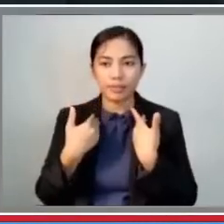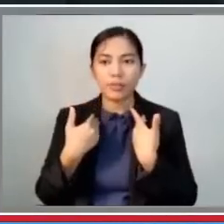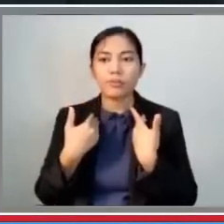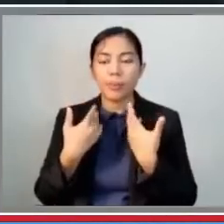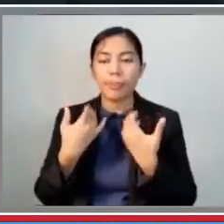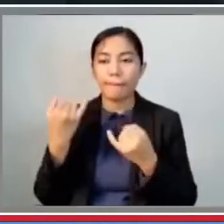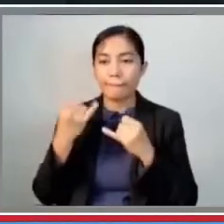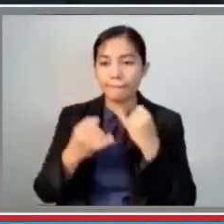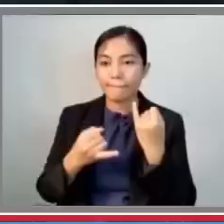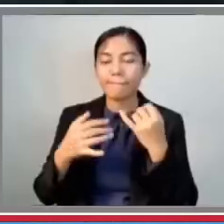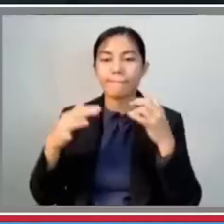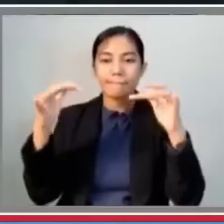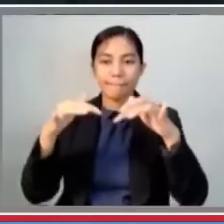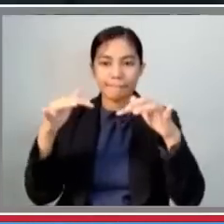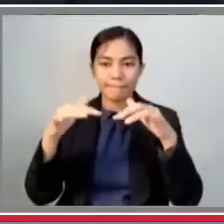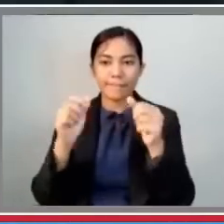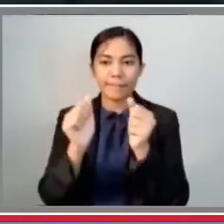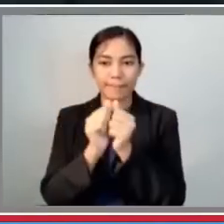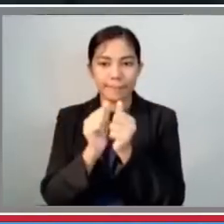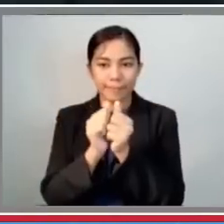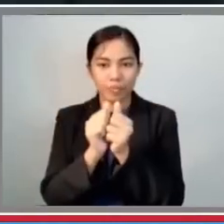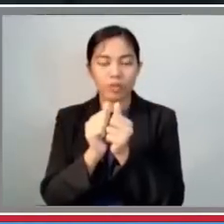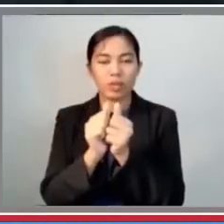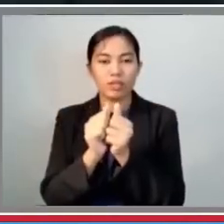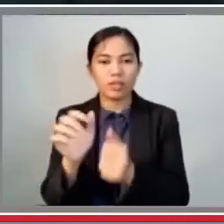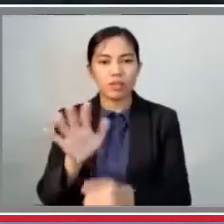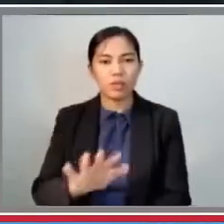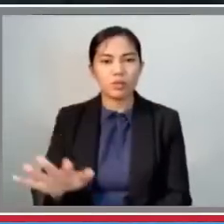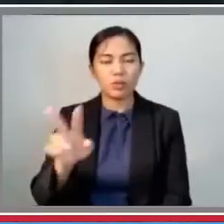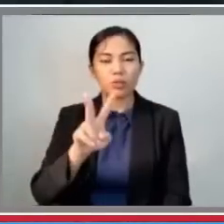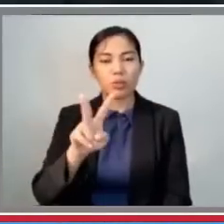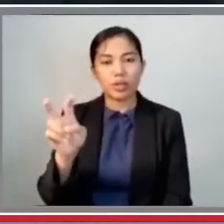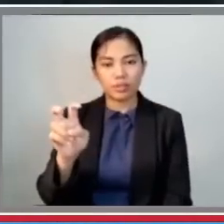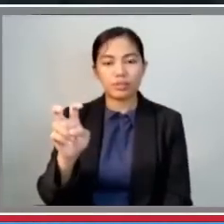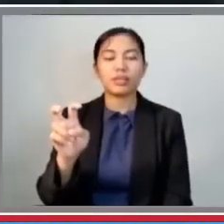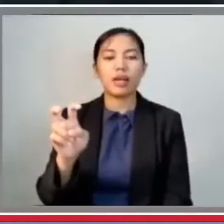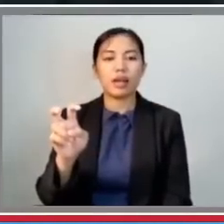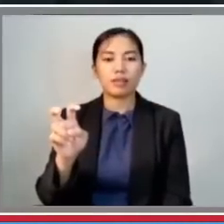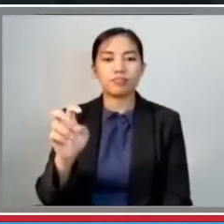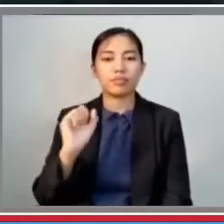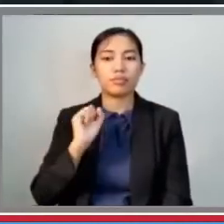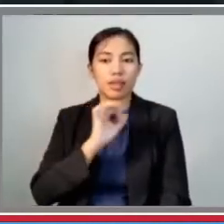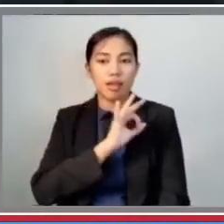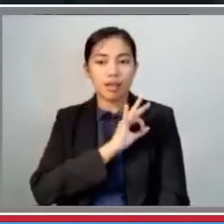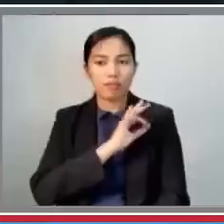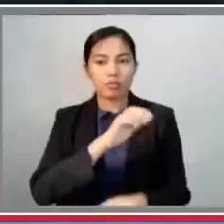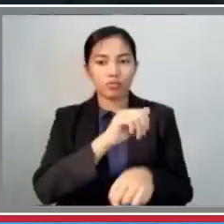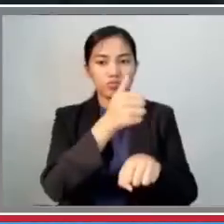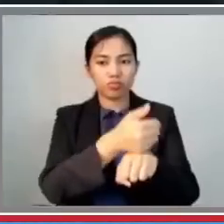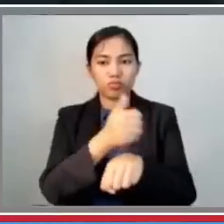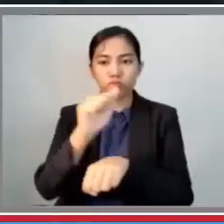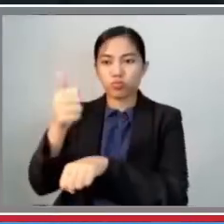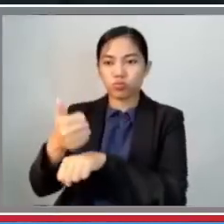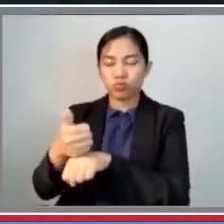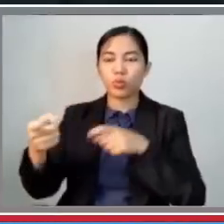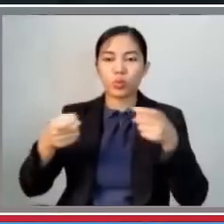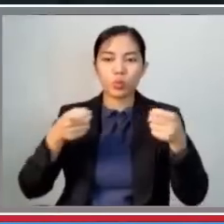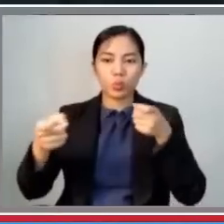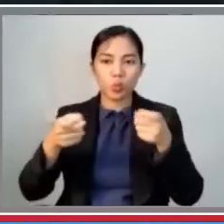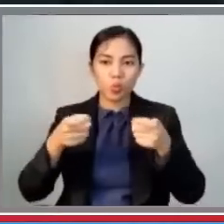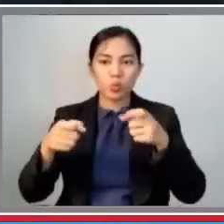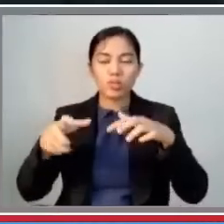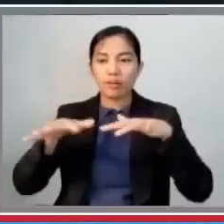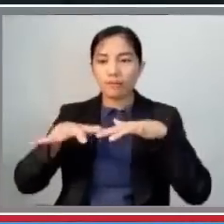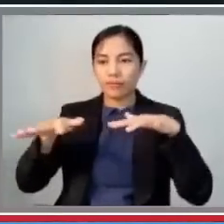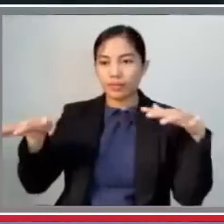sa aming mga mahigit 200 traffic personel na it talaga ide-dedicate na traffic management po dito sa ah siyudad